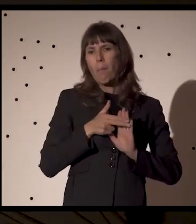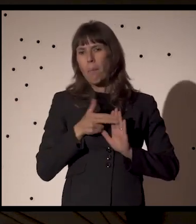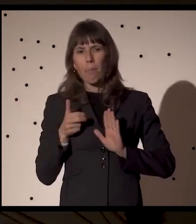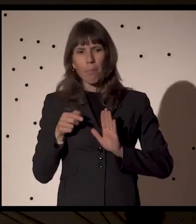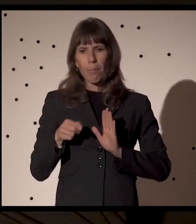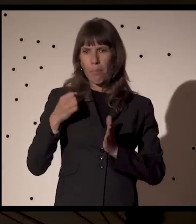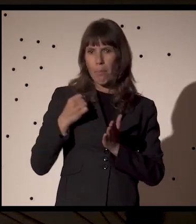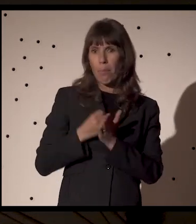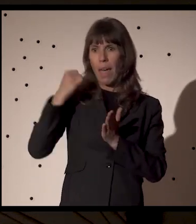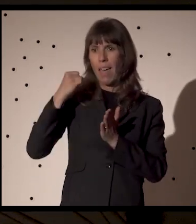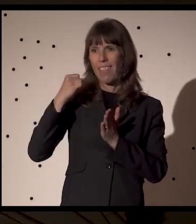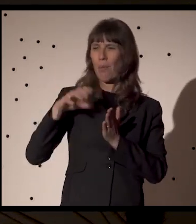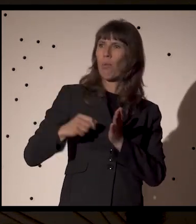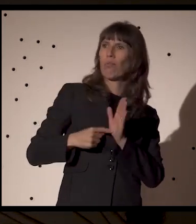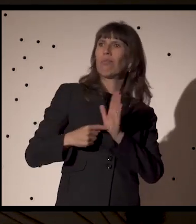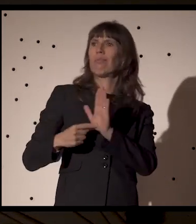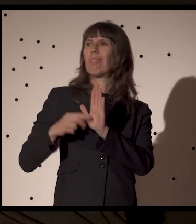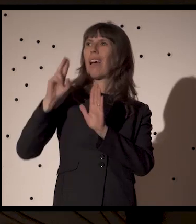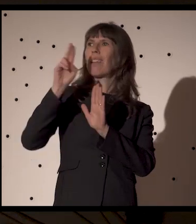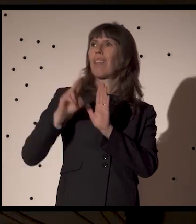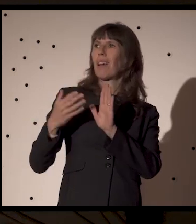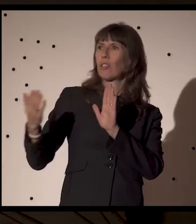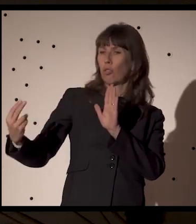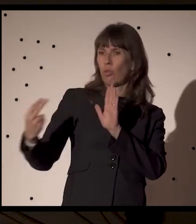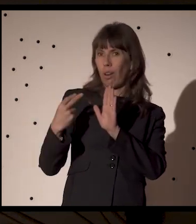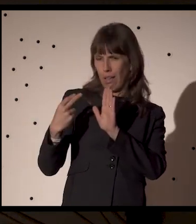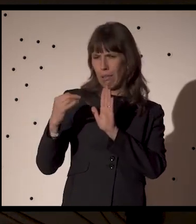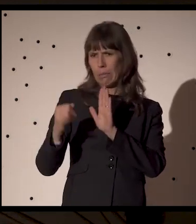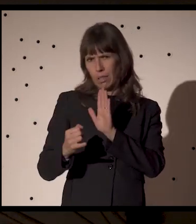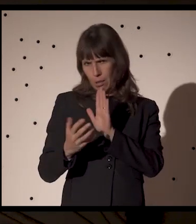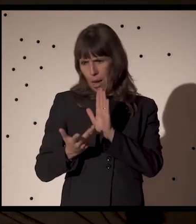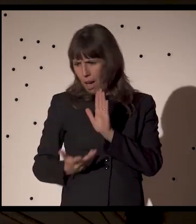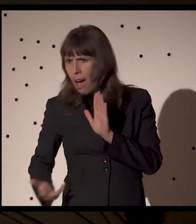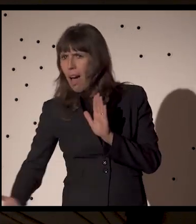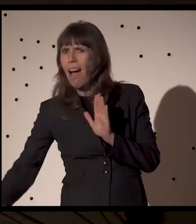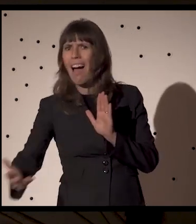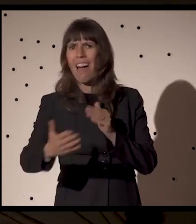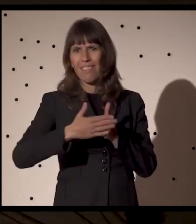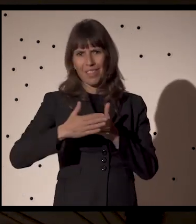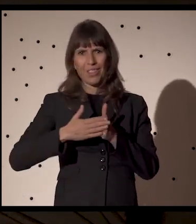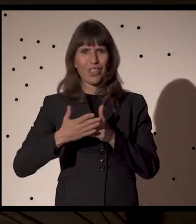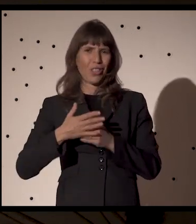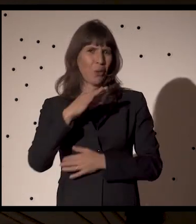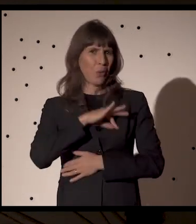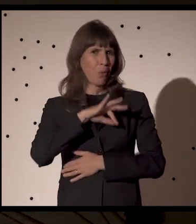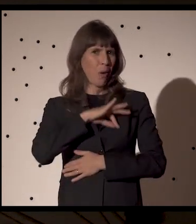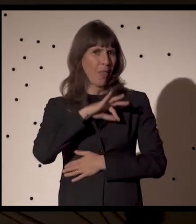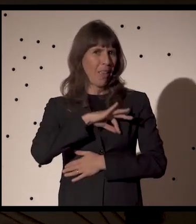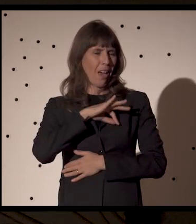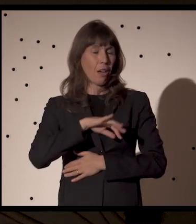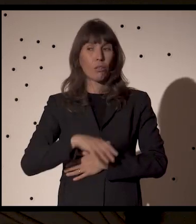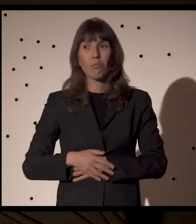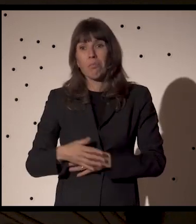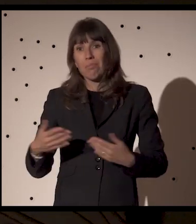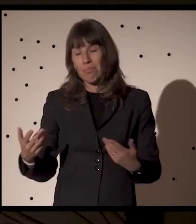sappiamo che c'è un territorio circostante che ne beneficia il piccolo dicevo è sempre stato